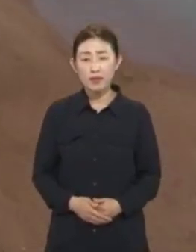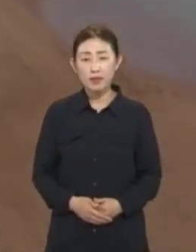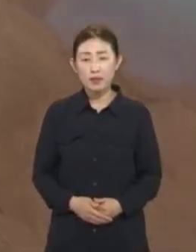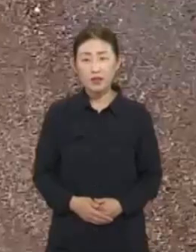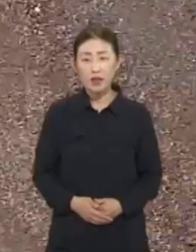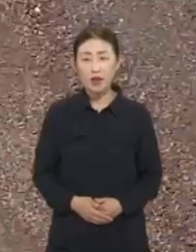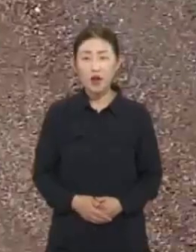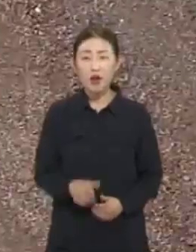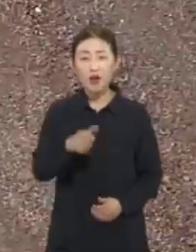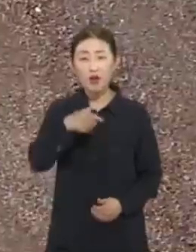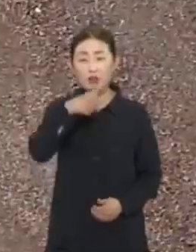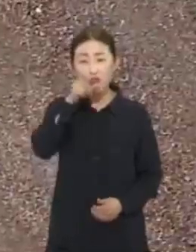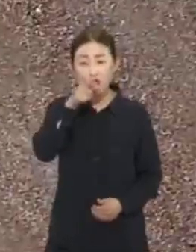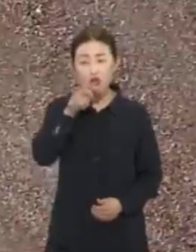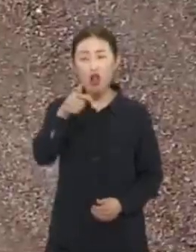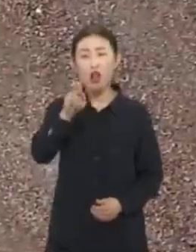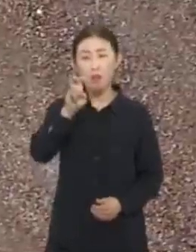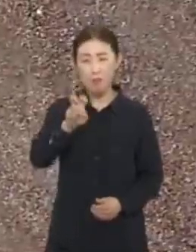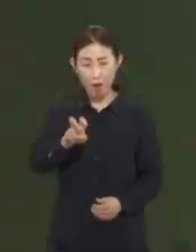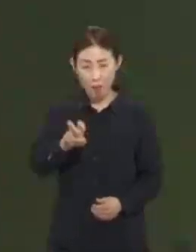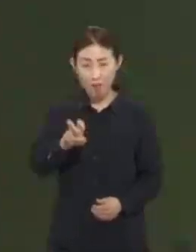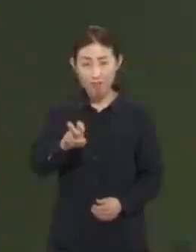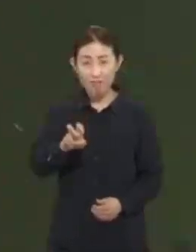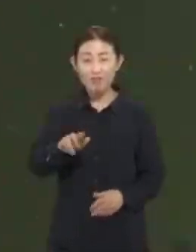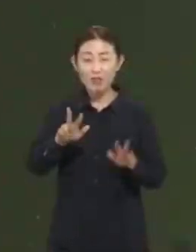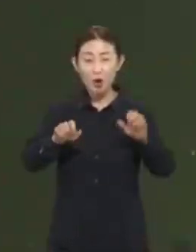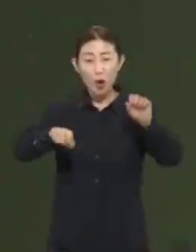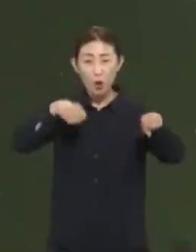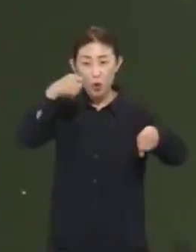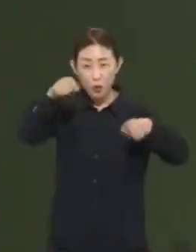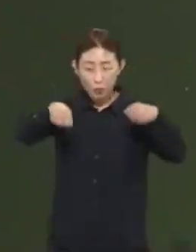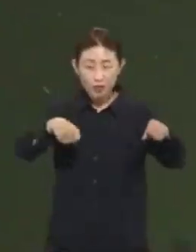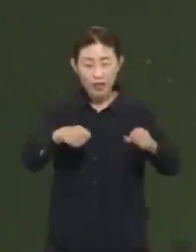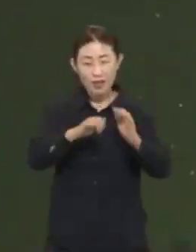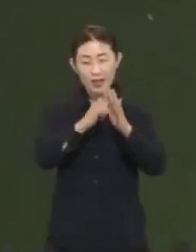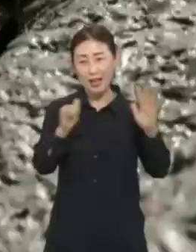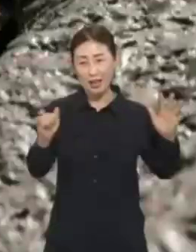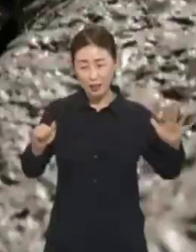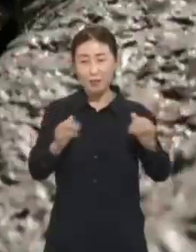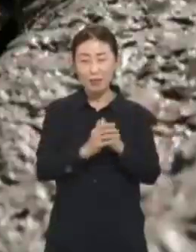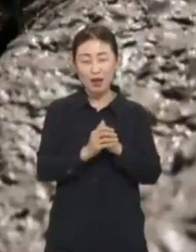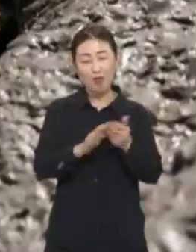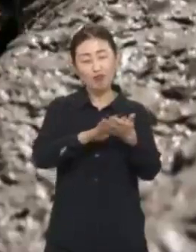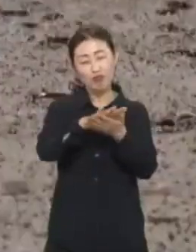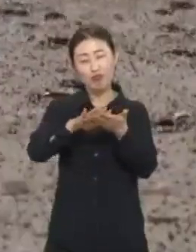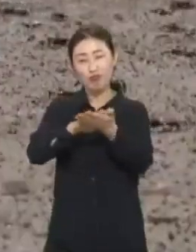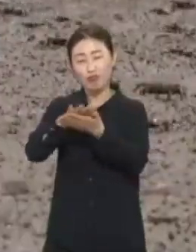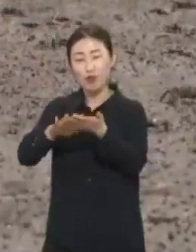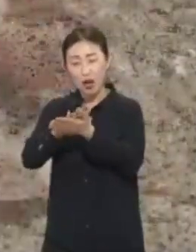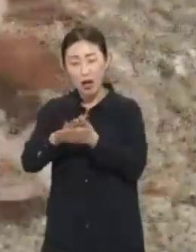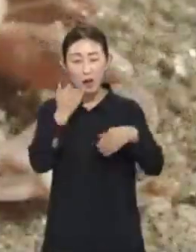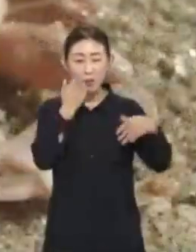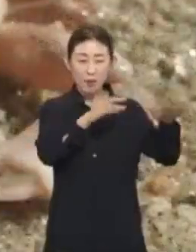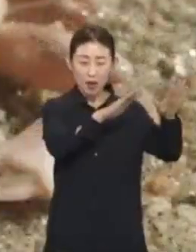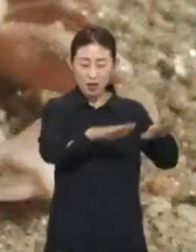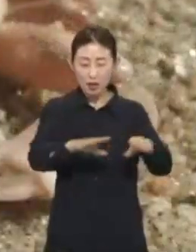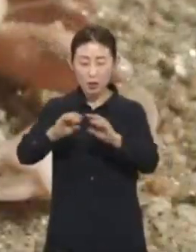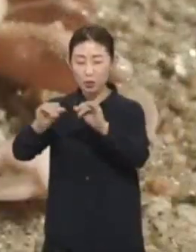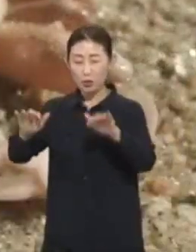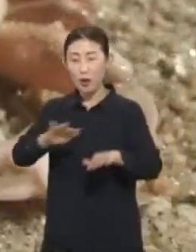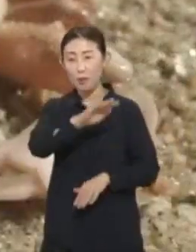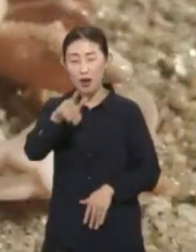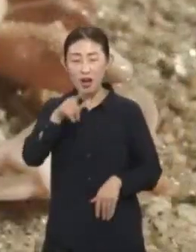천연기념물 물범 가족이 바다와 모래톱으로 가며 평화롭게 나들이를 합니다. 대지와 바다가 만나는 곳에선 수많은 생명이